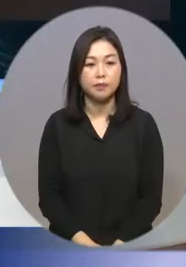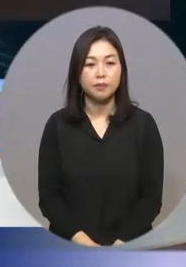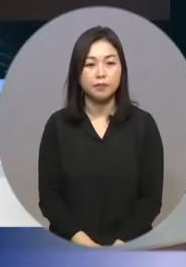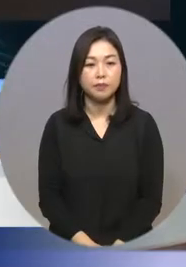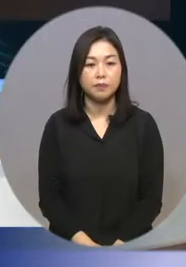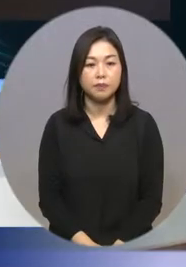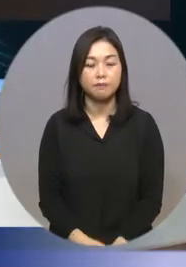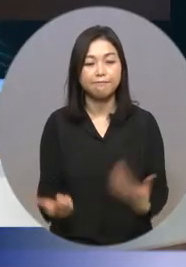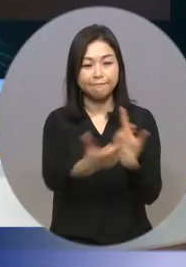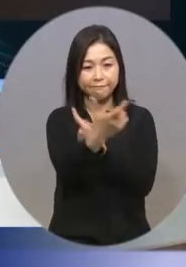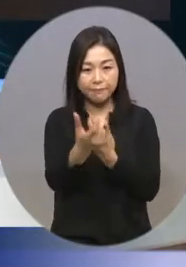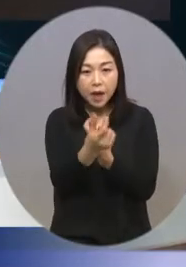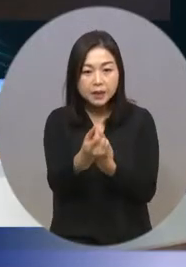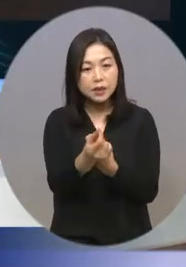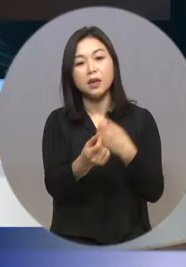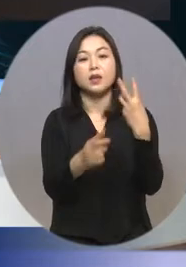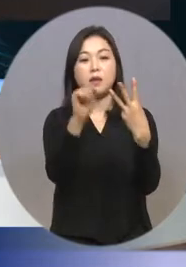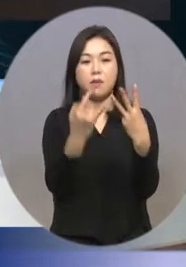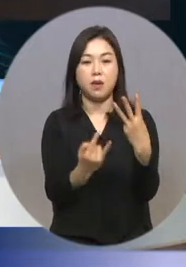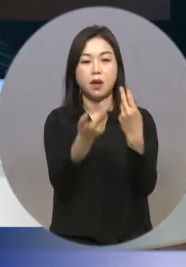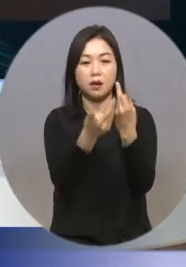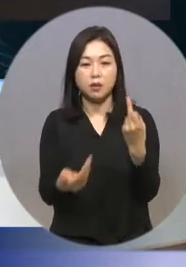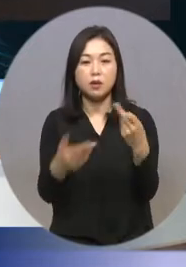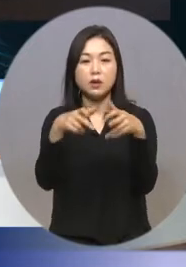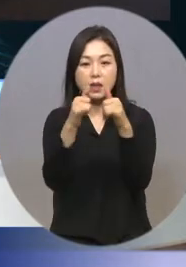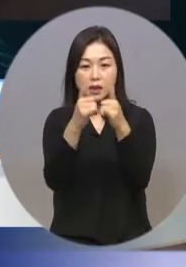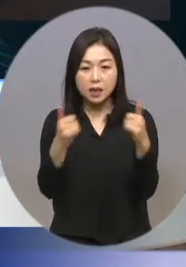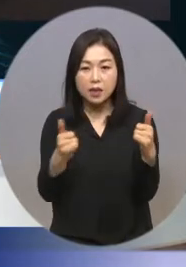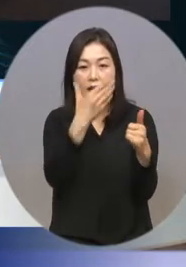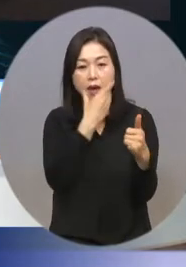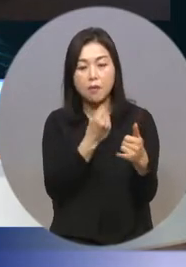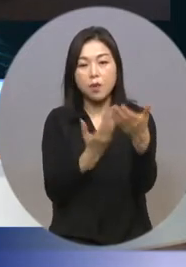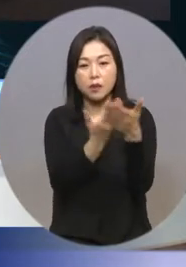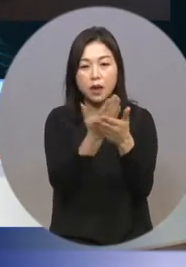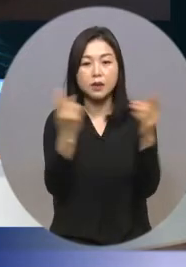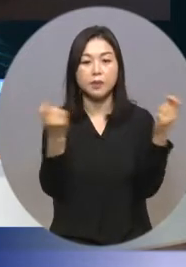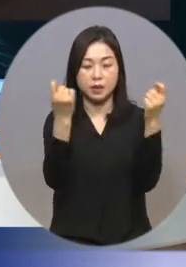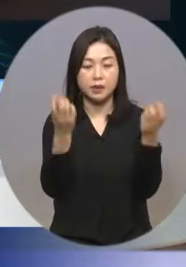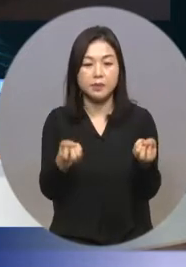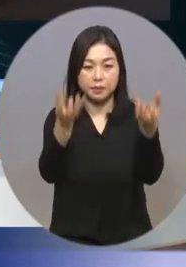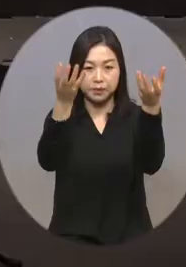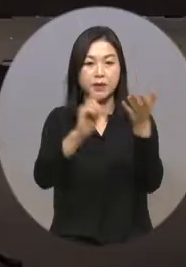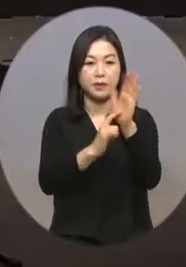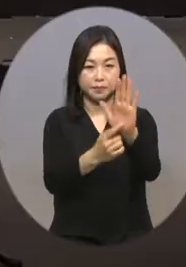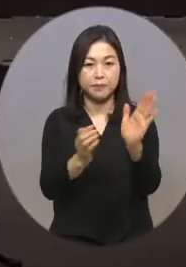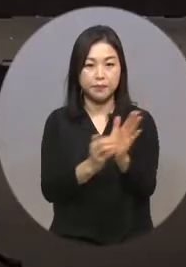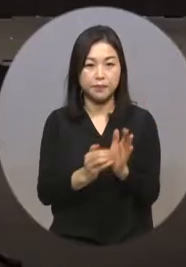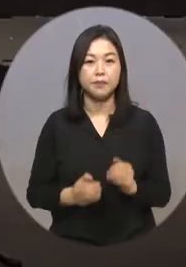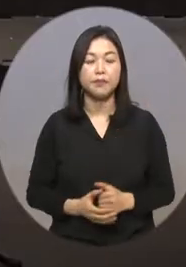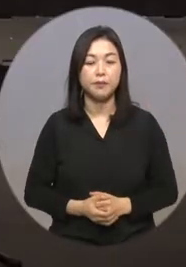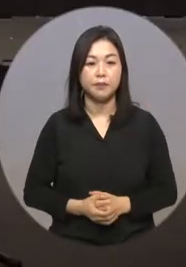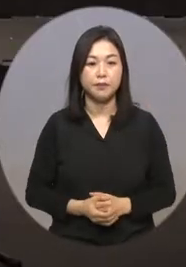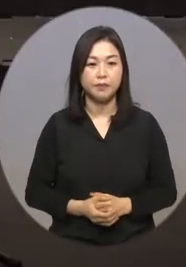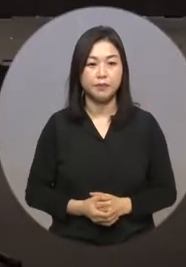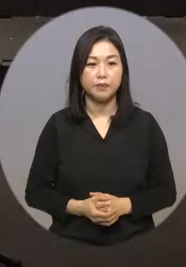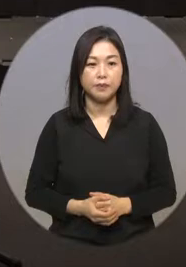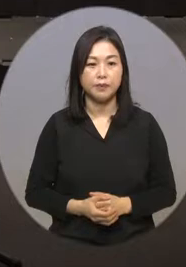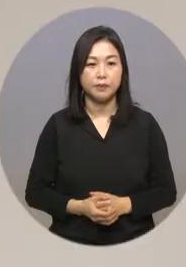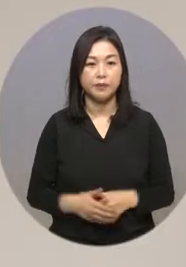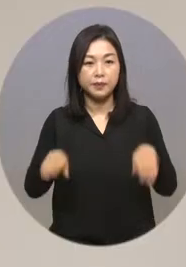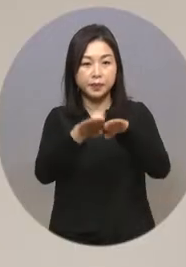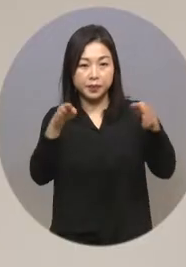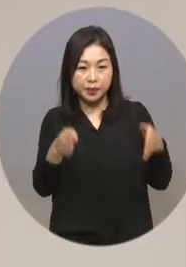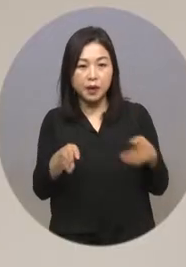모두가 함께하는 제 3회 강원도 장애인 행복 나눔 페스티벌의 게재됐습니다 단상에서 페스티벌